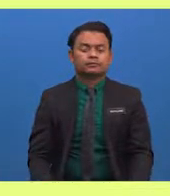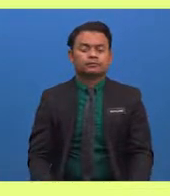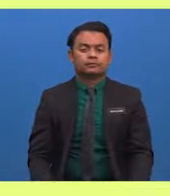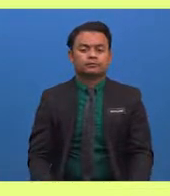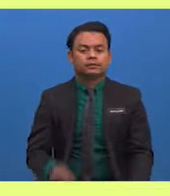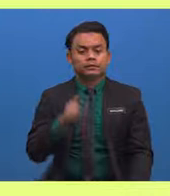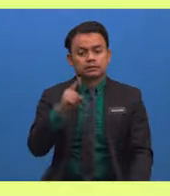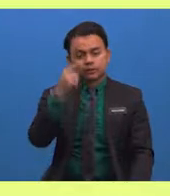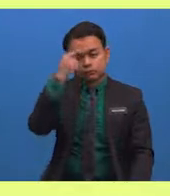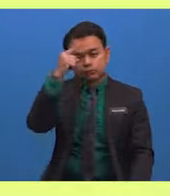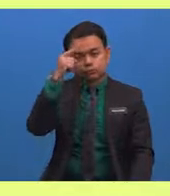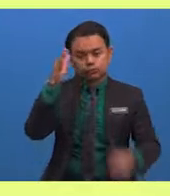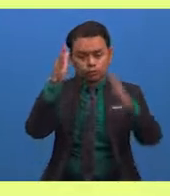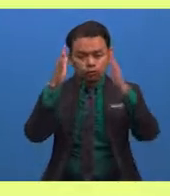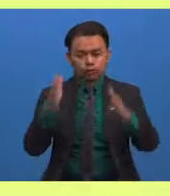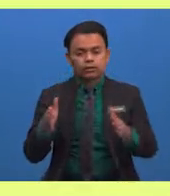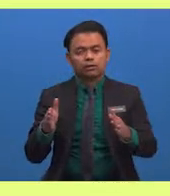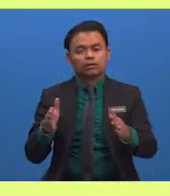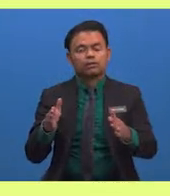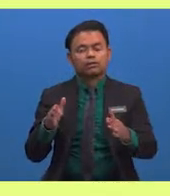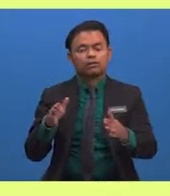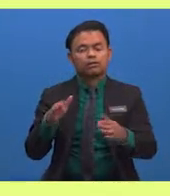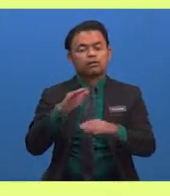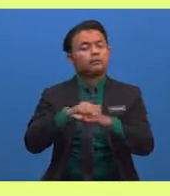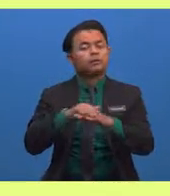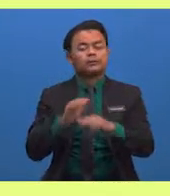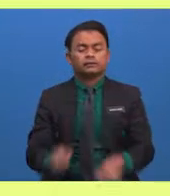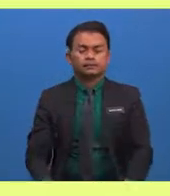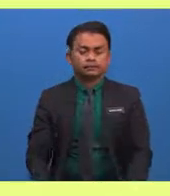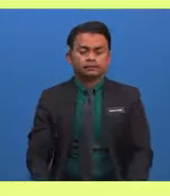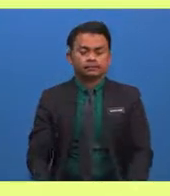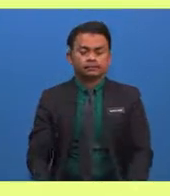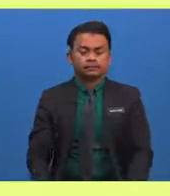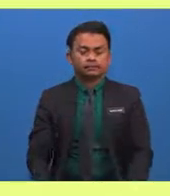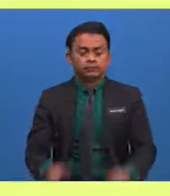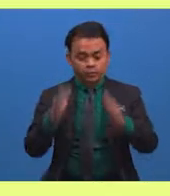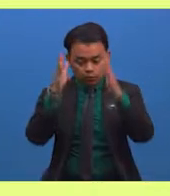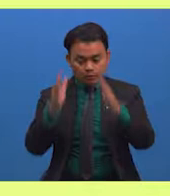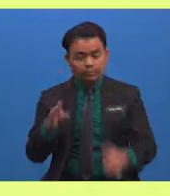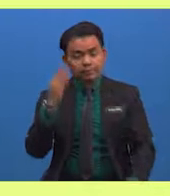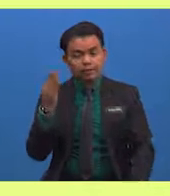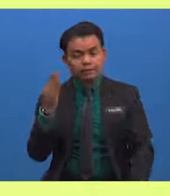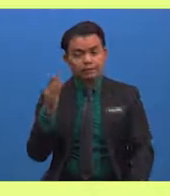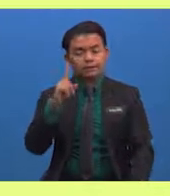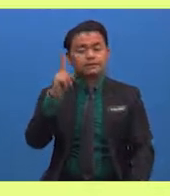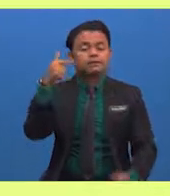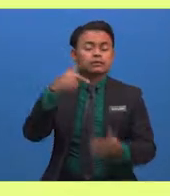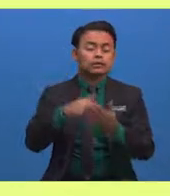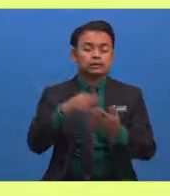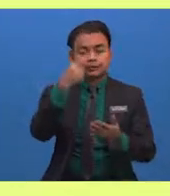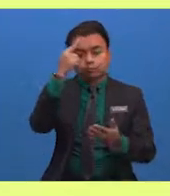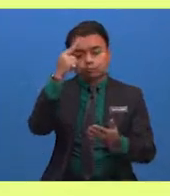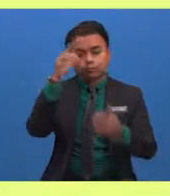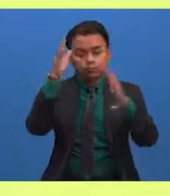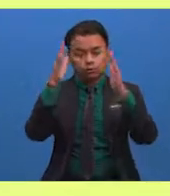anak-anak orang kebanyakan dan satu lagi kutak yang disediakan untuk anak-anak orang miskin,